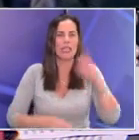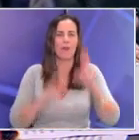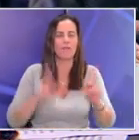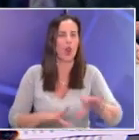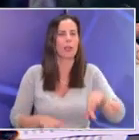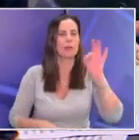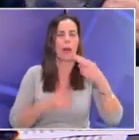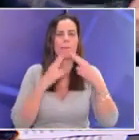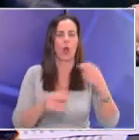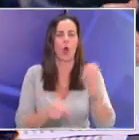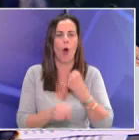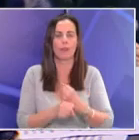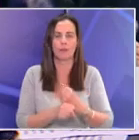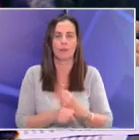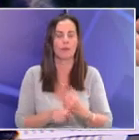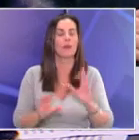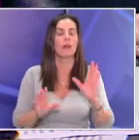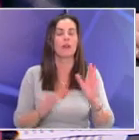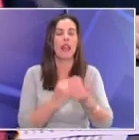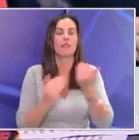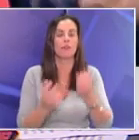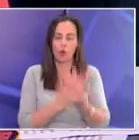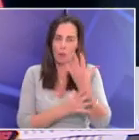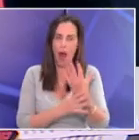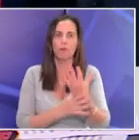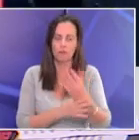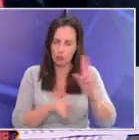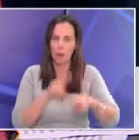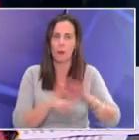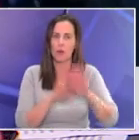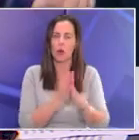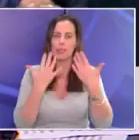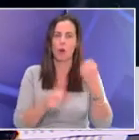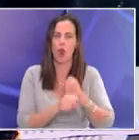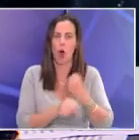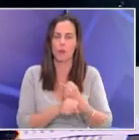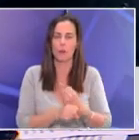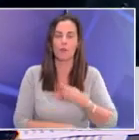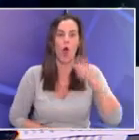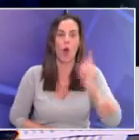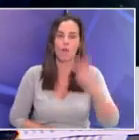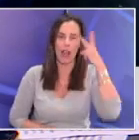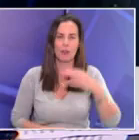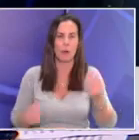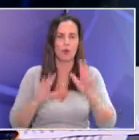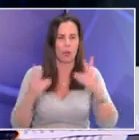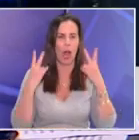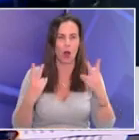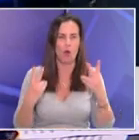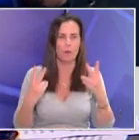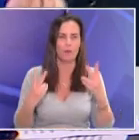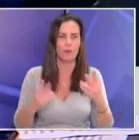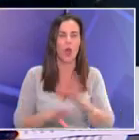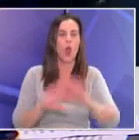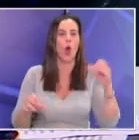ולא נמצא את הפתרון לעובדים לפני כן, ותוקם מנהלת הרשותית שתטפל בסיפור של העסקה. ואנחנו חייבים להבין משהו מאוד מאוד חשוב.